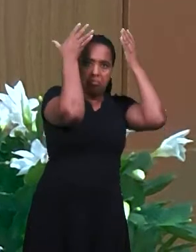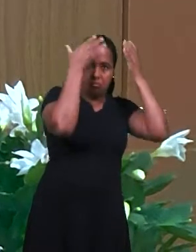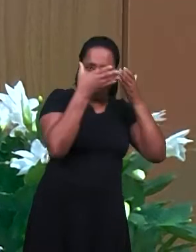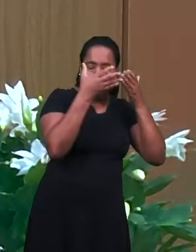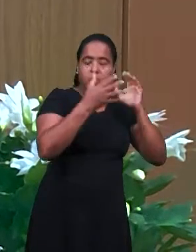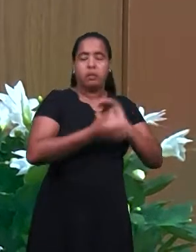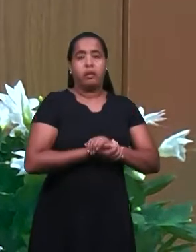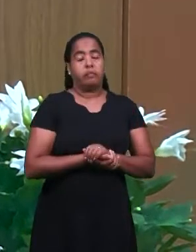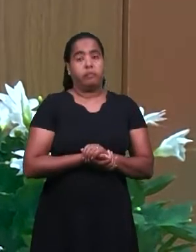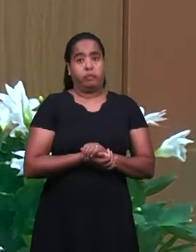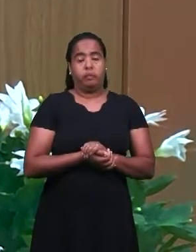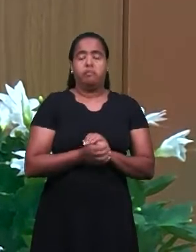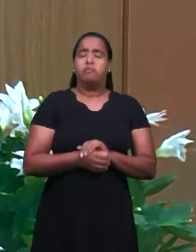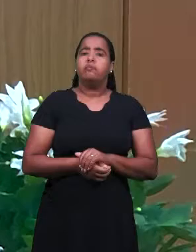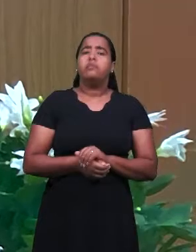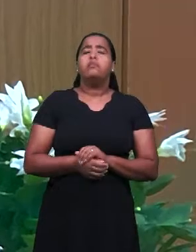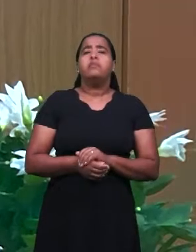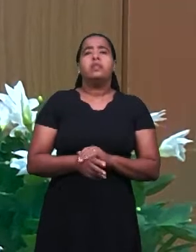пост.